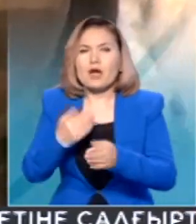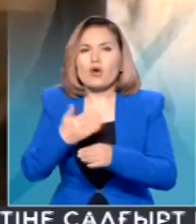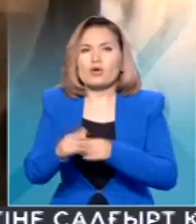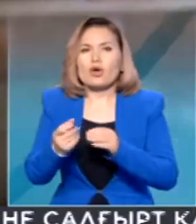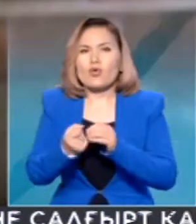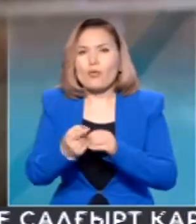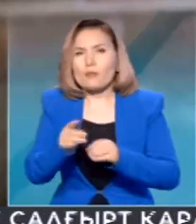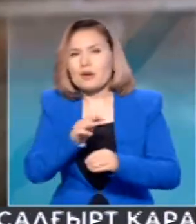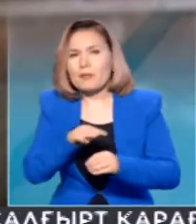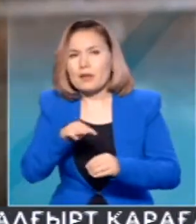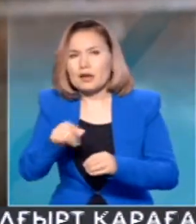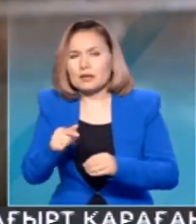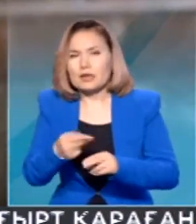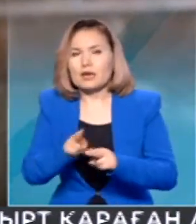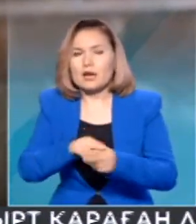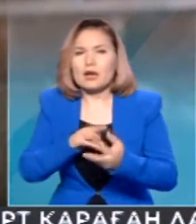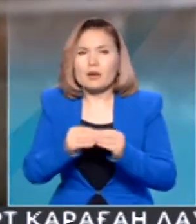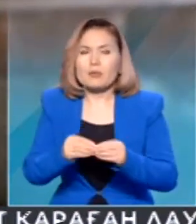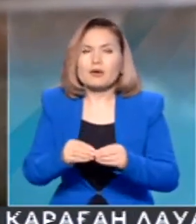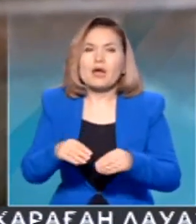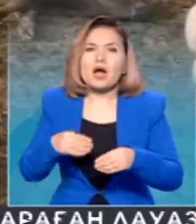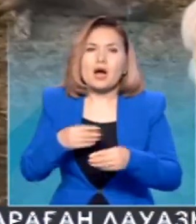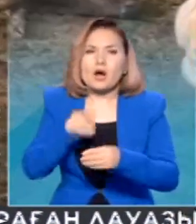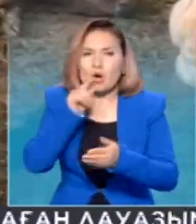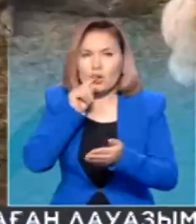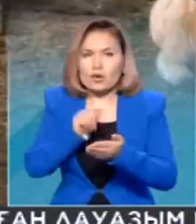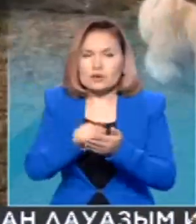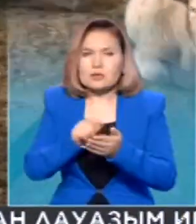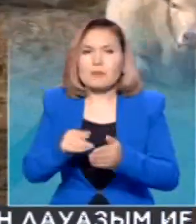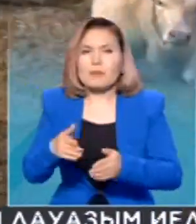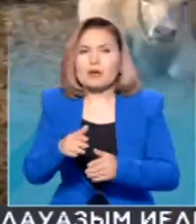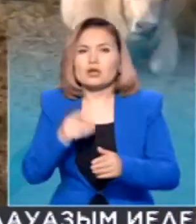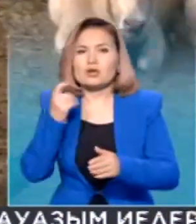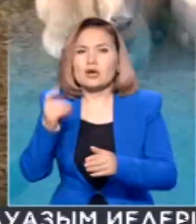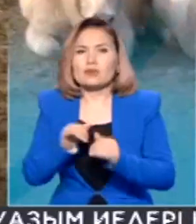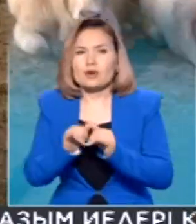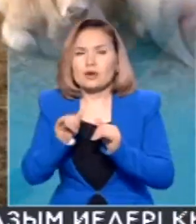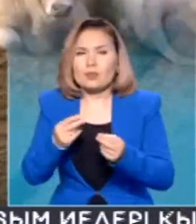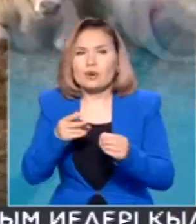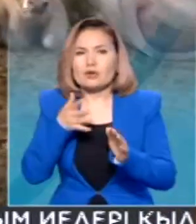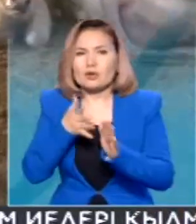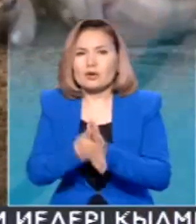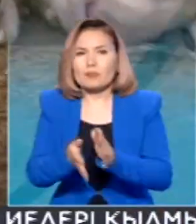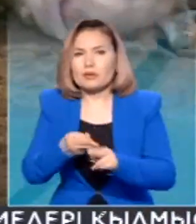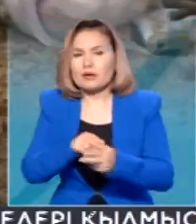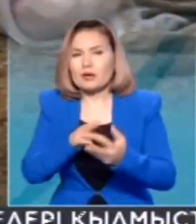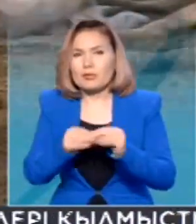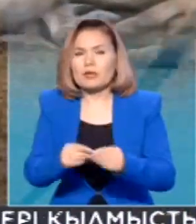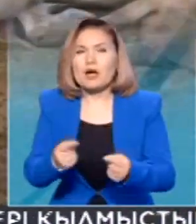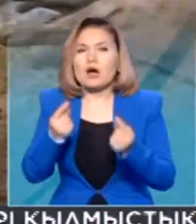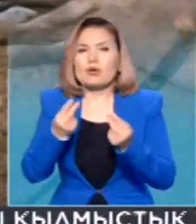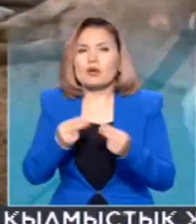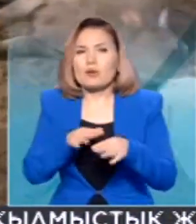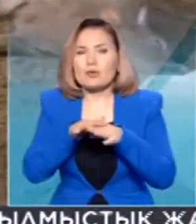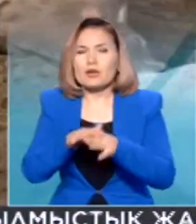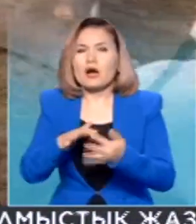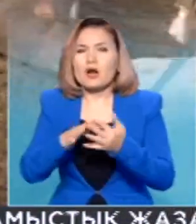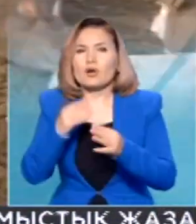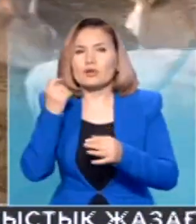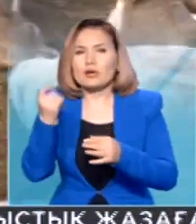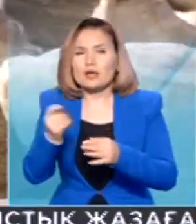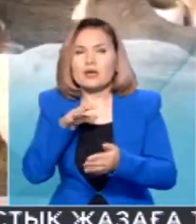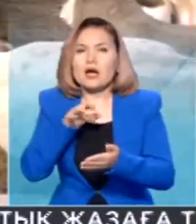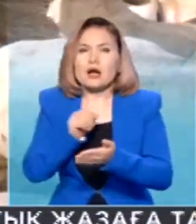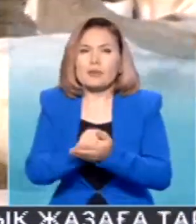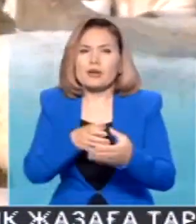11 миллиард теңгесі өсімдік, мал, құс және балық шаруашылықтарын дамытуға жұмсалады. Сонымен қатар қомақты қаражат ауыл